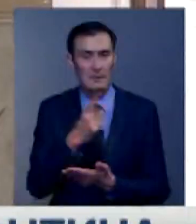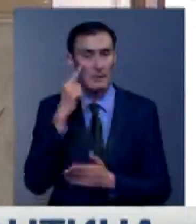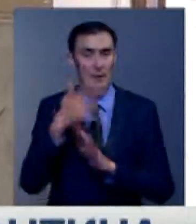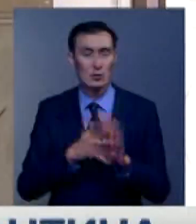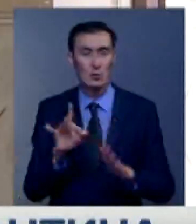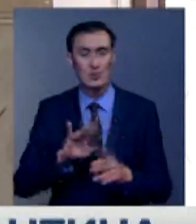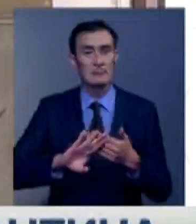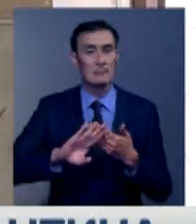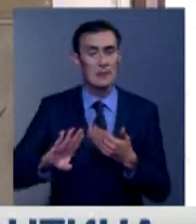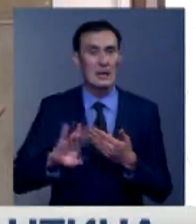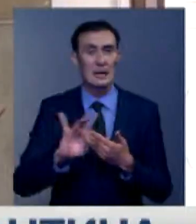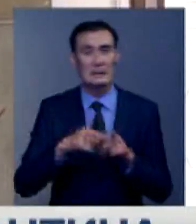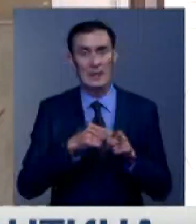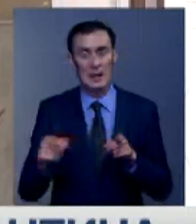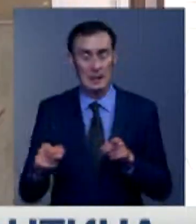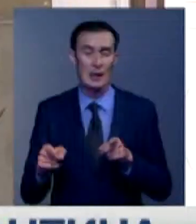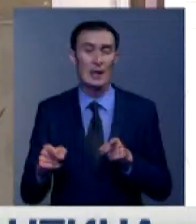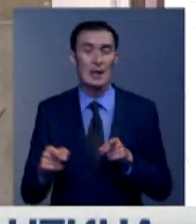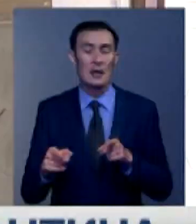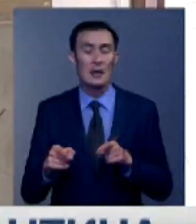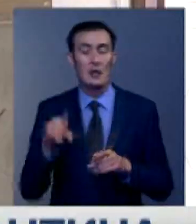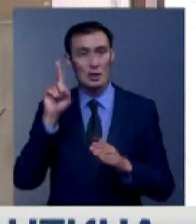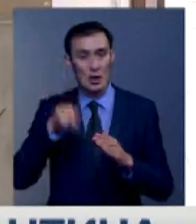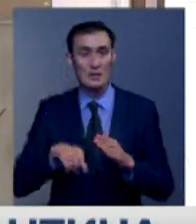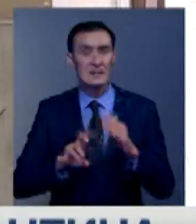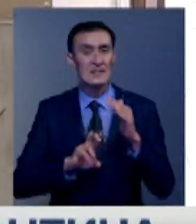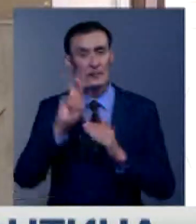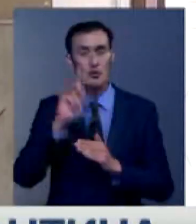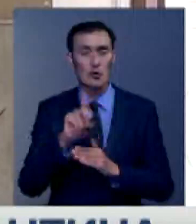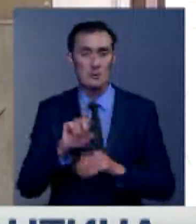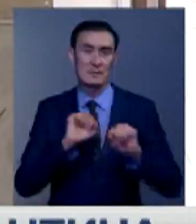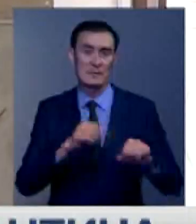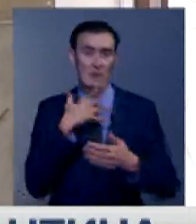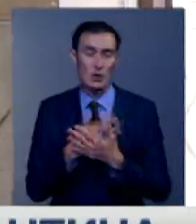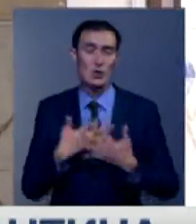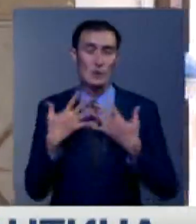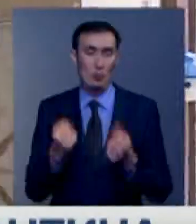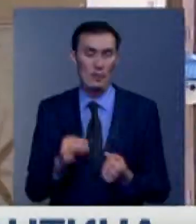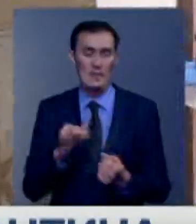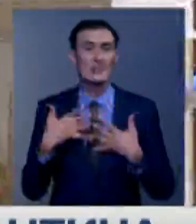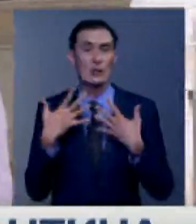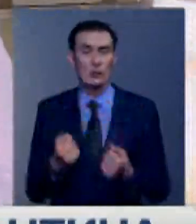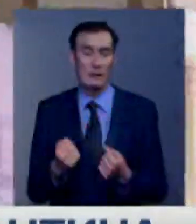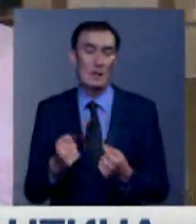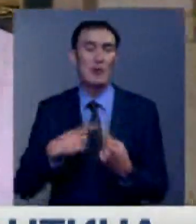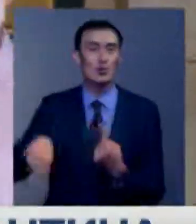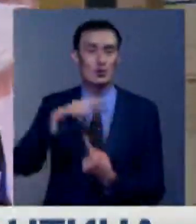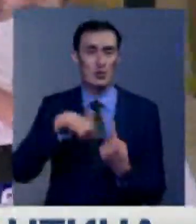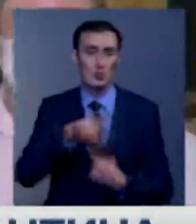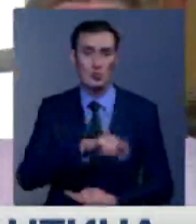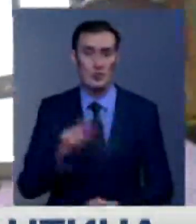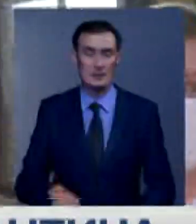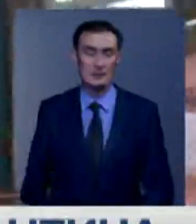нужно соблюдать социальную дистанцию даже здесь, в церкви, для того, чтобы обезопасить свое здоровье и здоровье своих близких и окружающих тебя